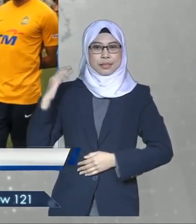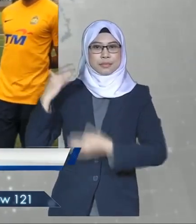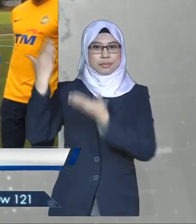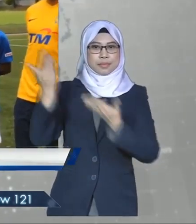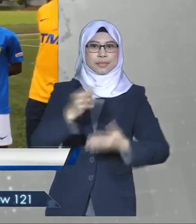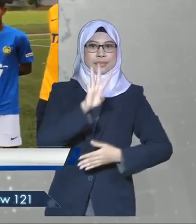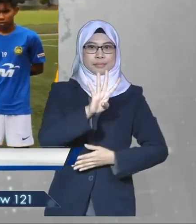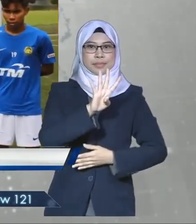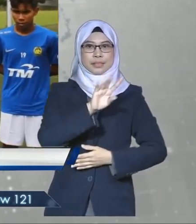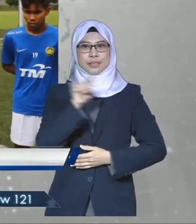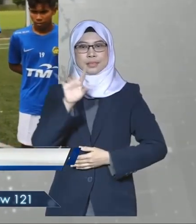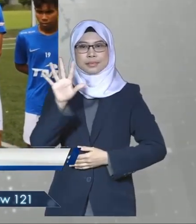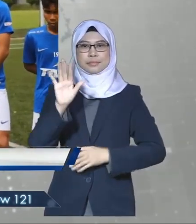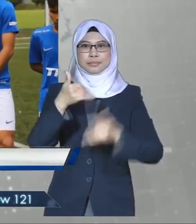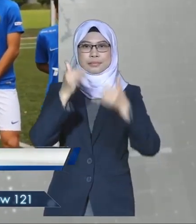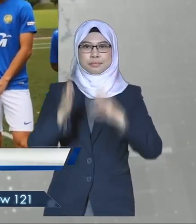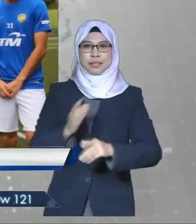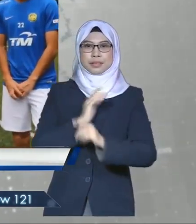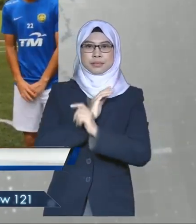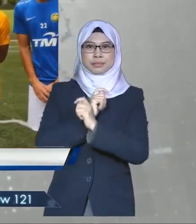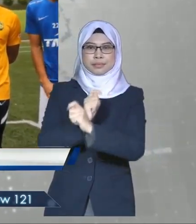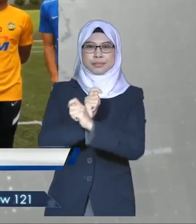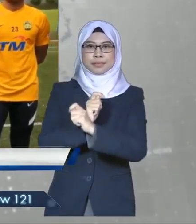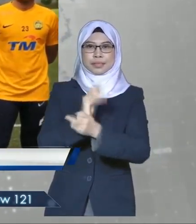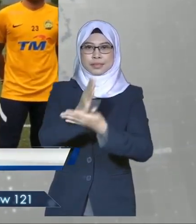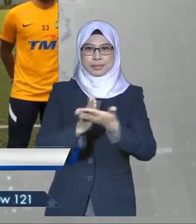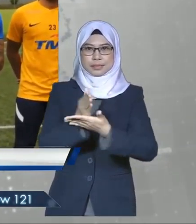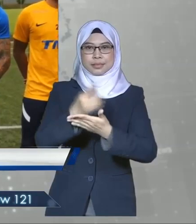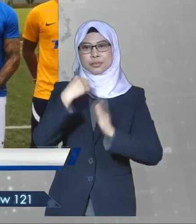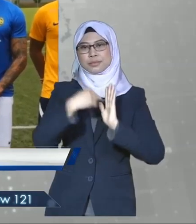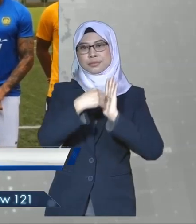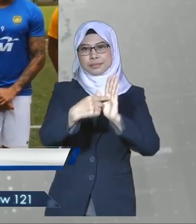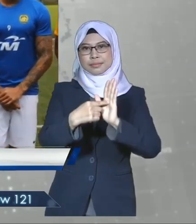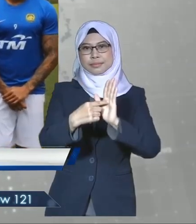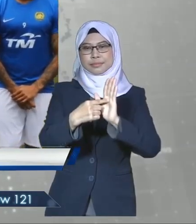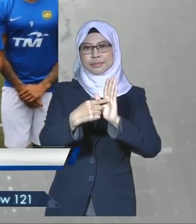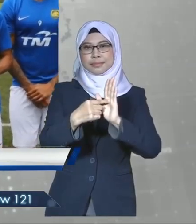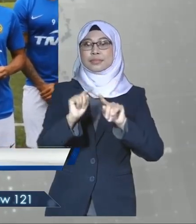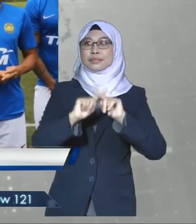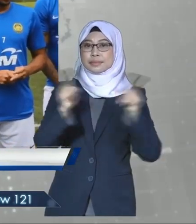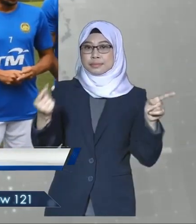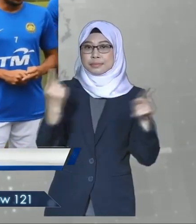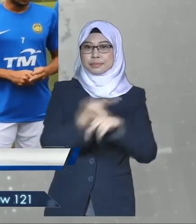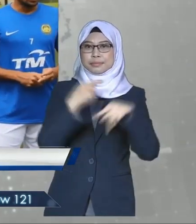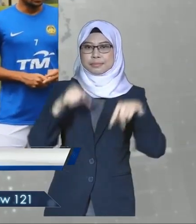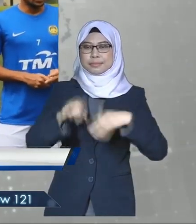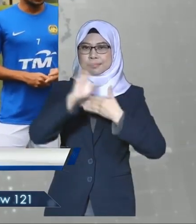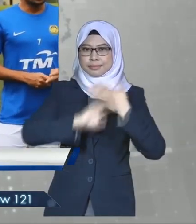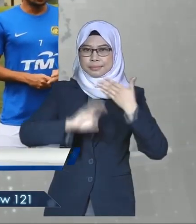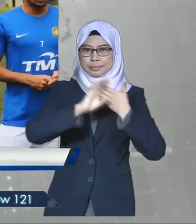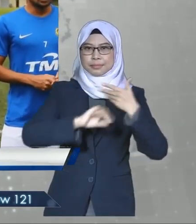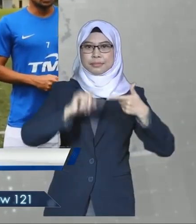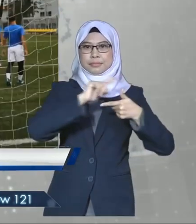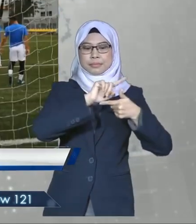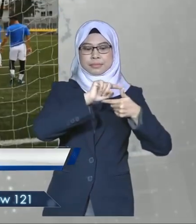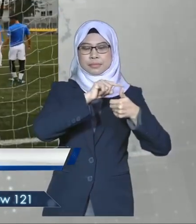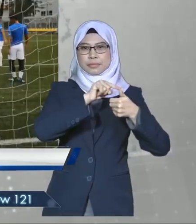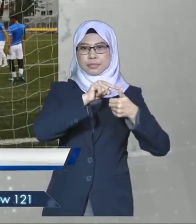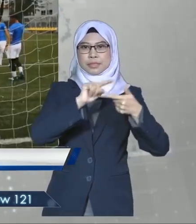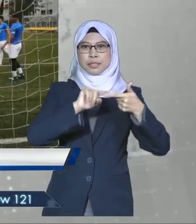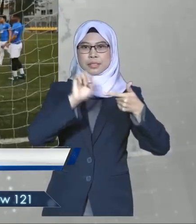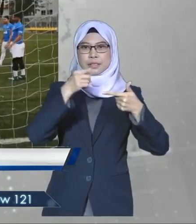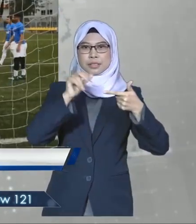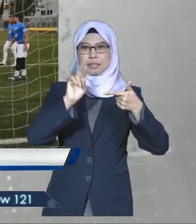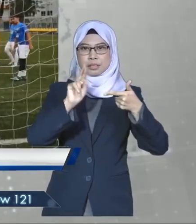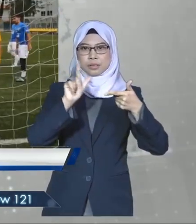antara 4 hingga 5 pemain pertahanan tengah dalam setiap kempen antarabangsa Harimau Malaya. Namun kali ini dengan kecederaan Dion Kuls, selain kisah Syarul